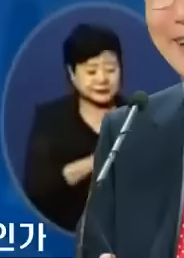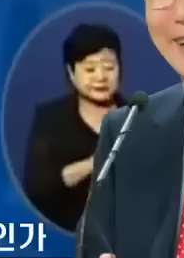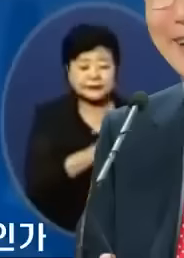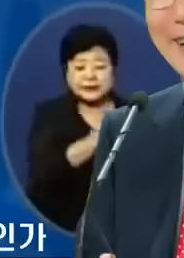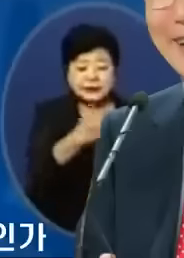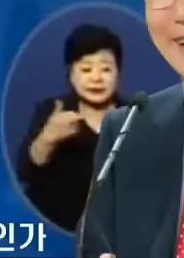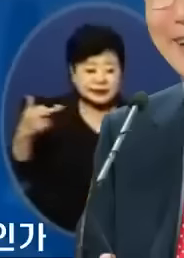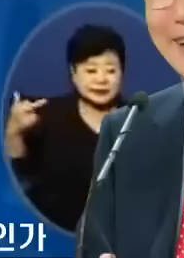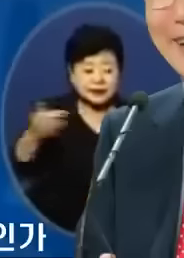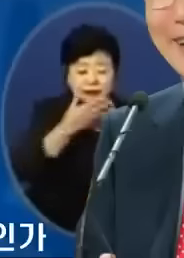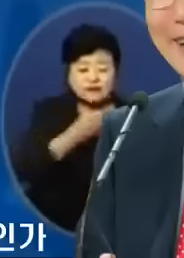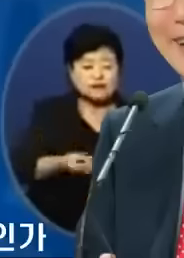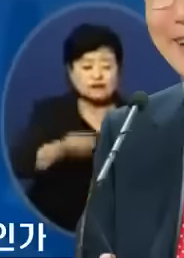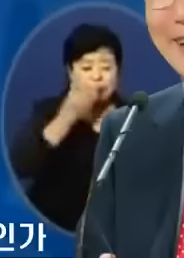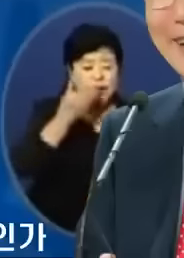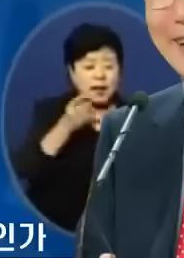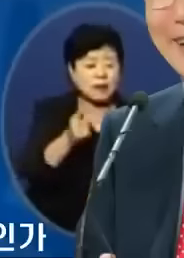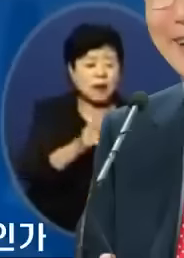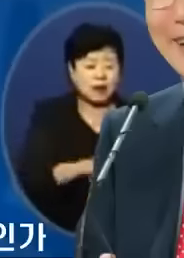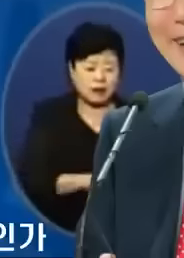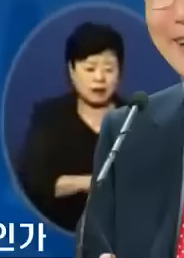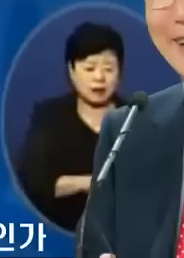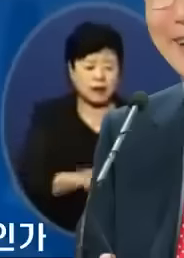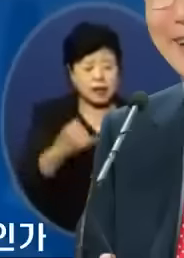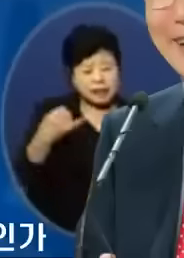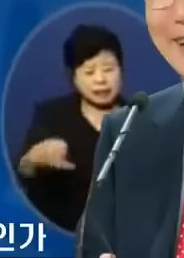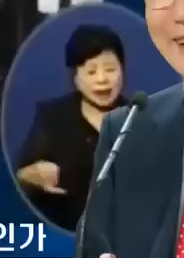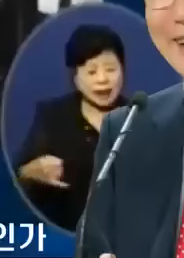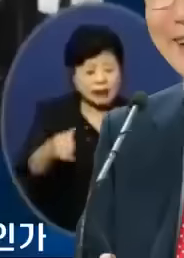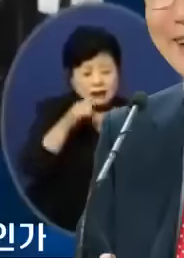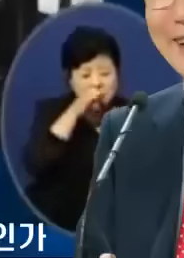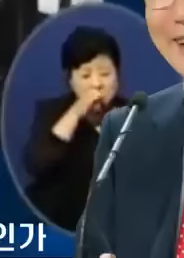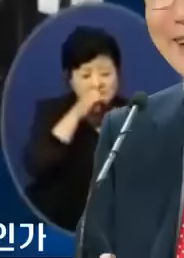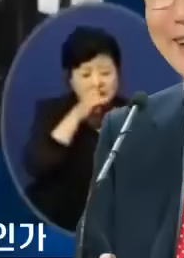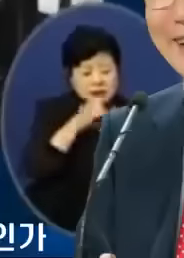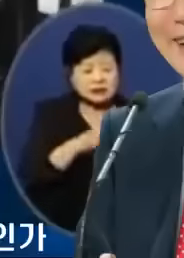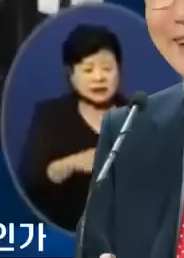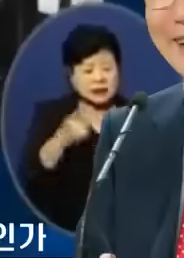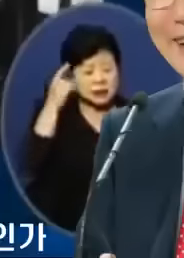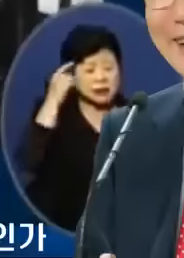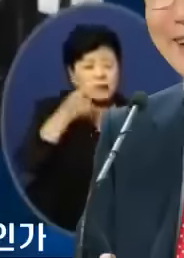큰 불행이 있었는데 그것이 뭐냐면 딸을 두었는데 전능합니다.